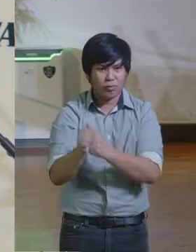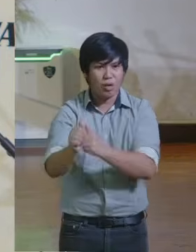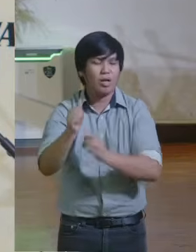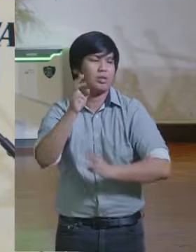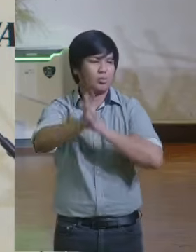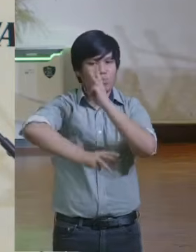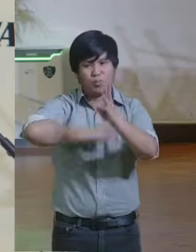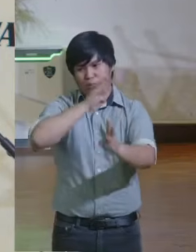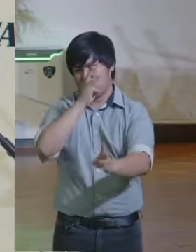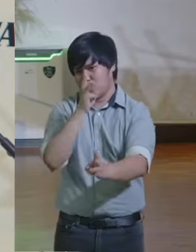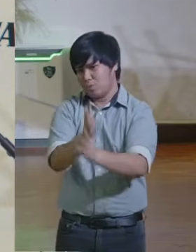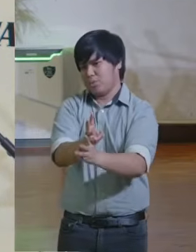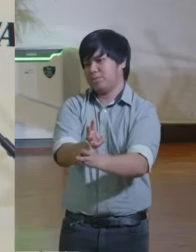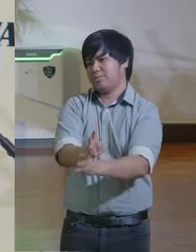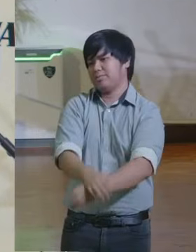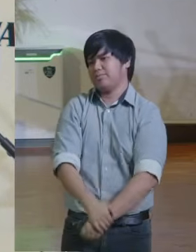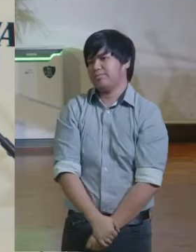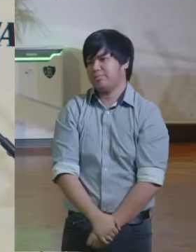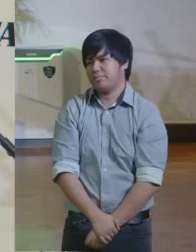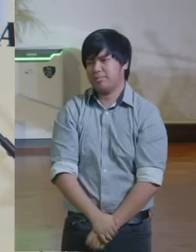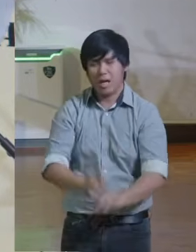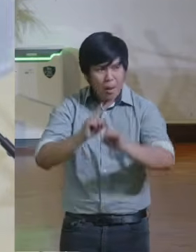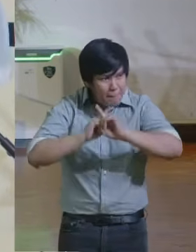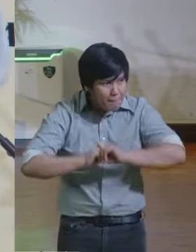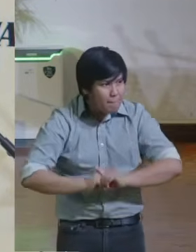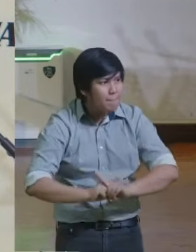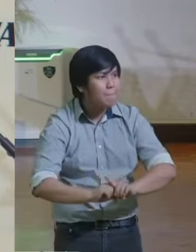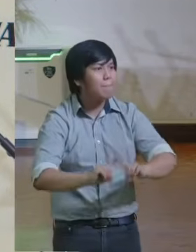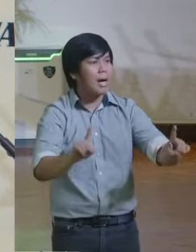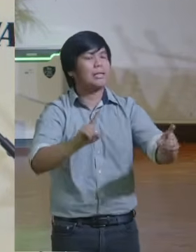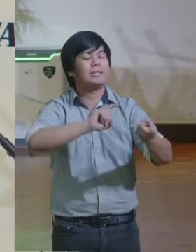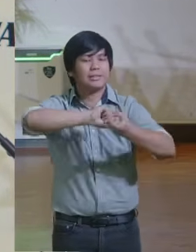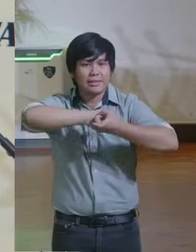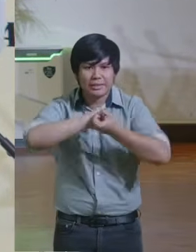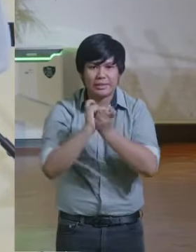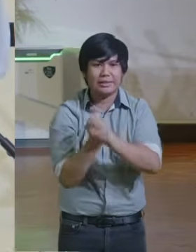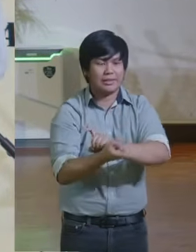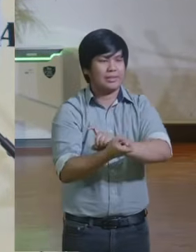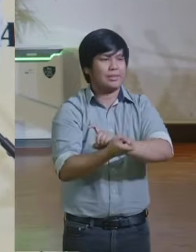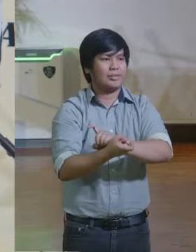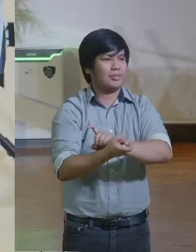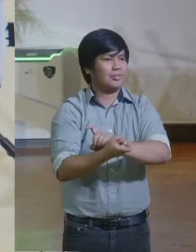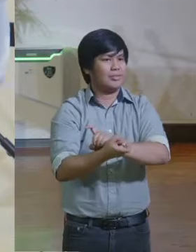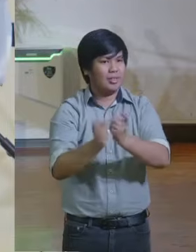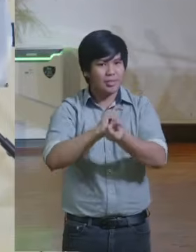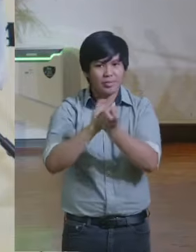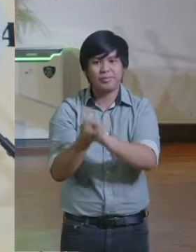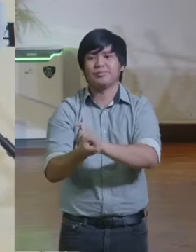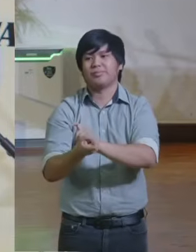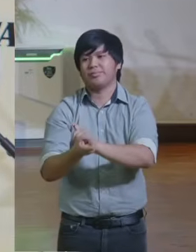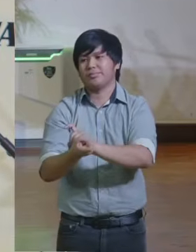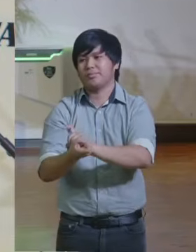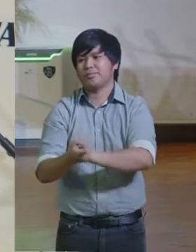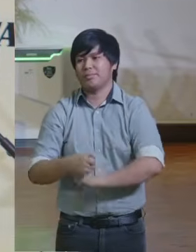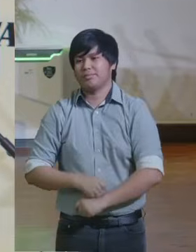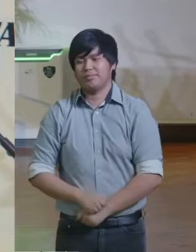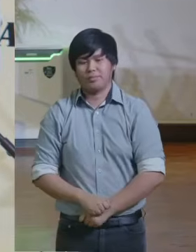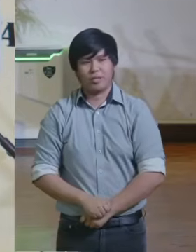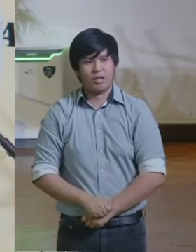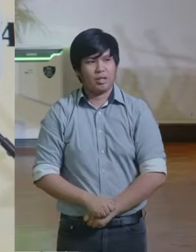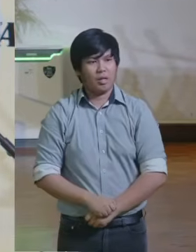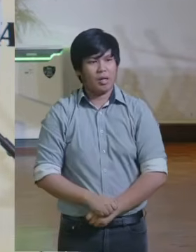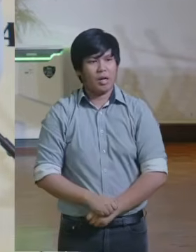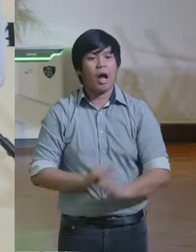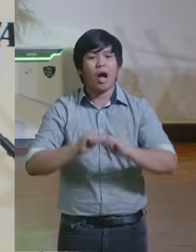this world, but be transformed, metanoia, transformed by